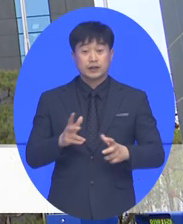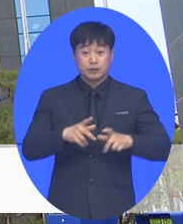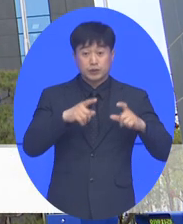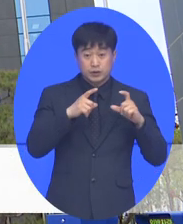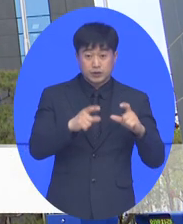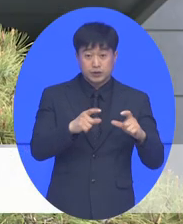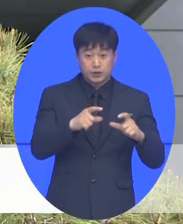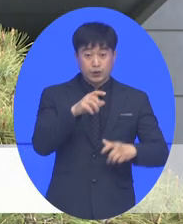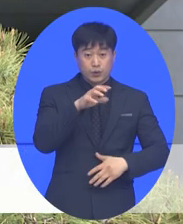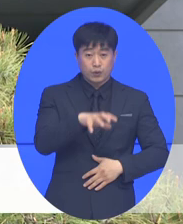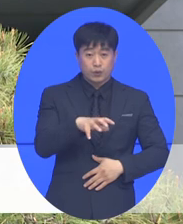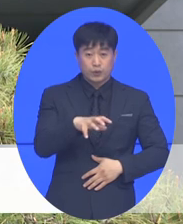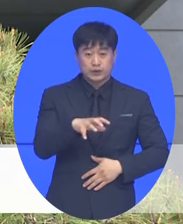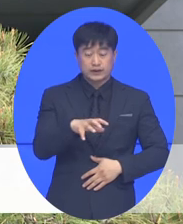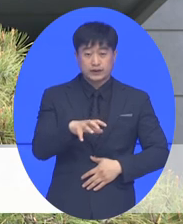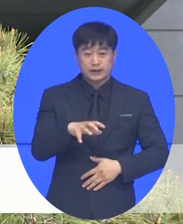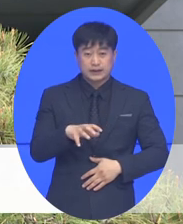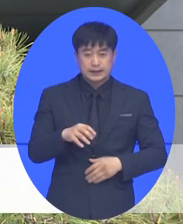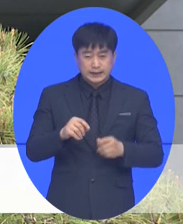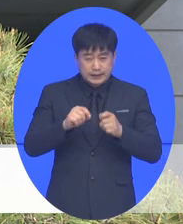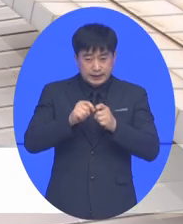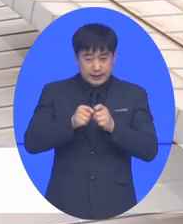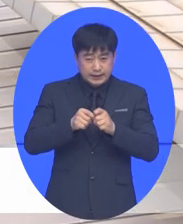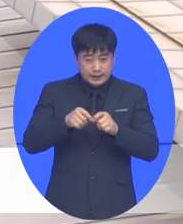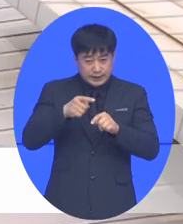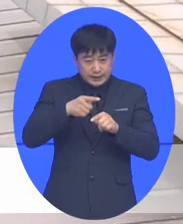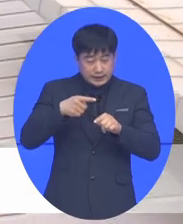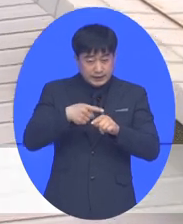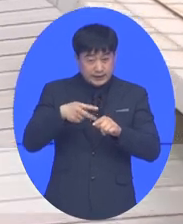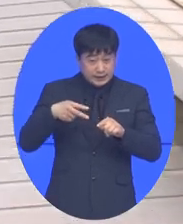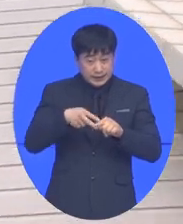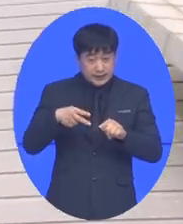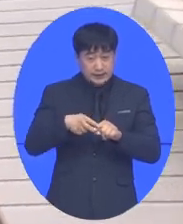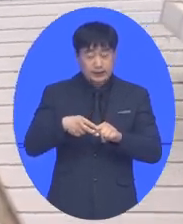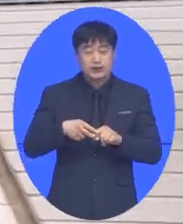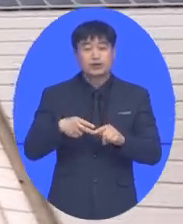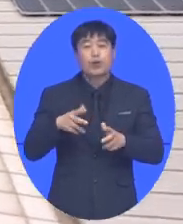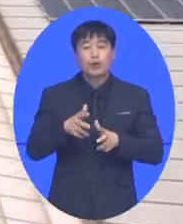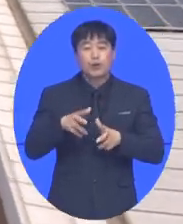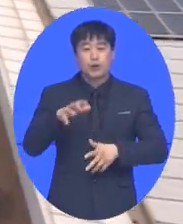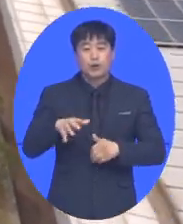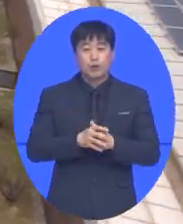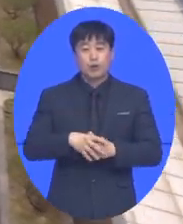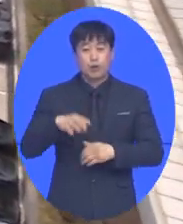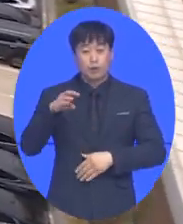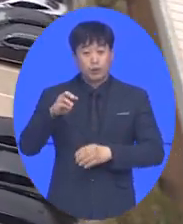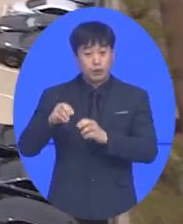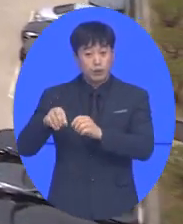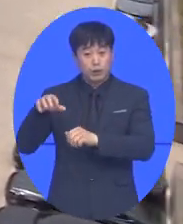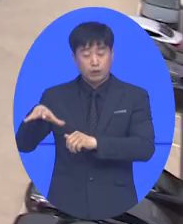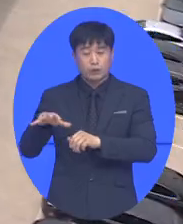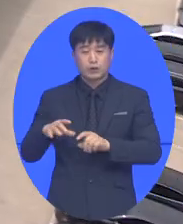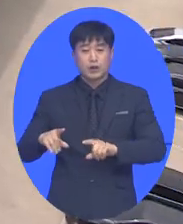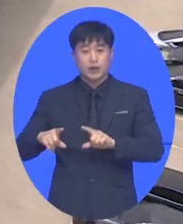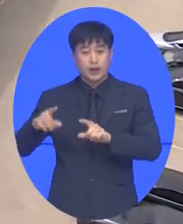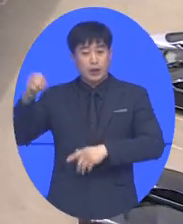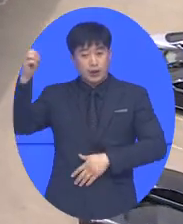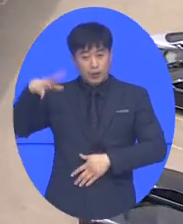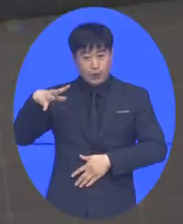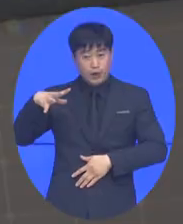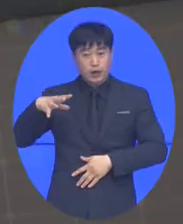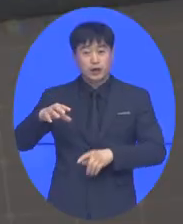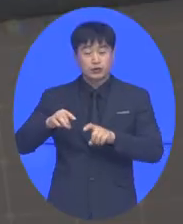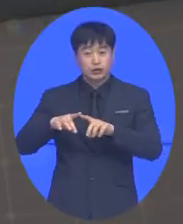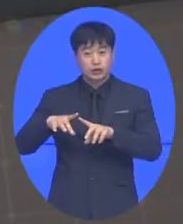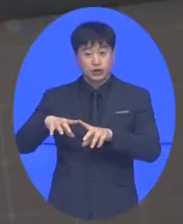산업단지에 위치한 정밀 절삭 공구 제조기업입니다. 공장 지붕을 태양력 발전 공급 업체에 임대해 이로